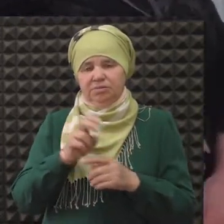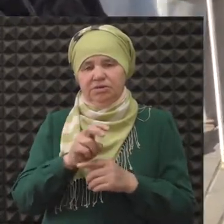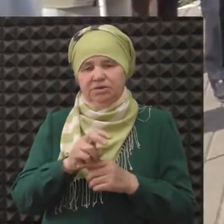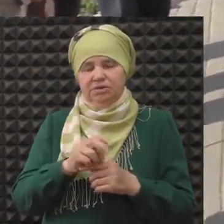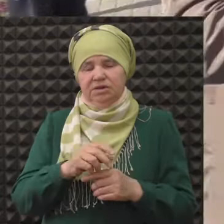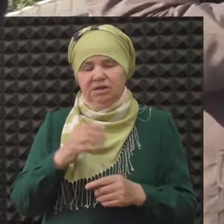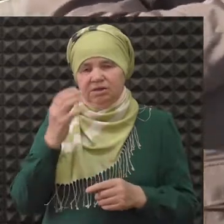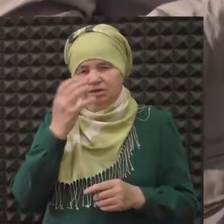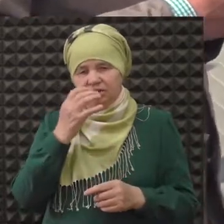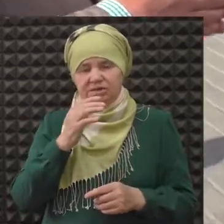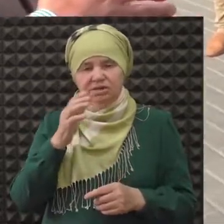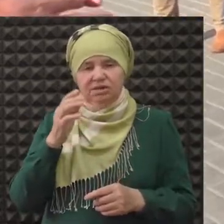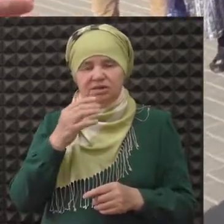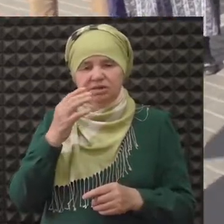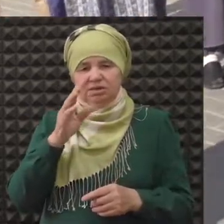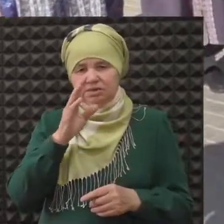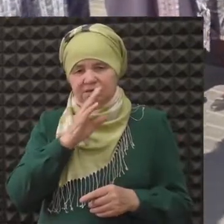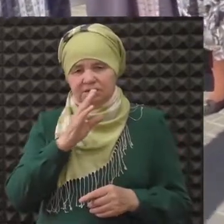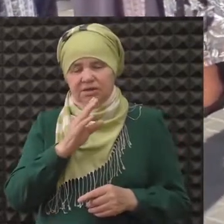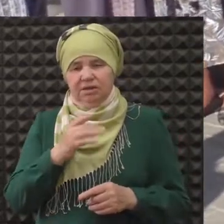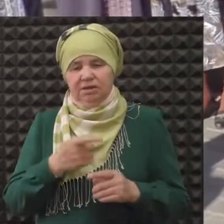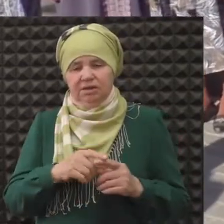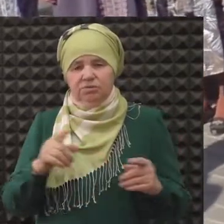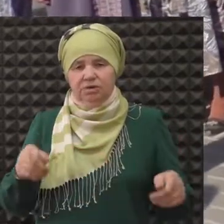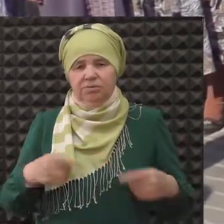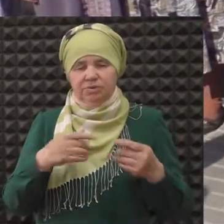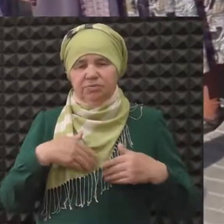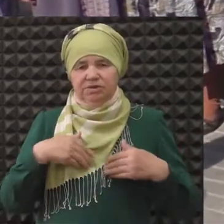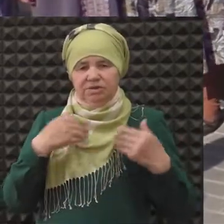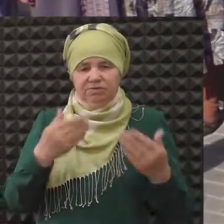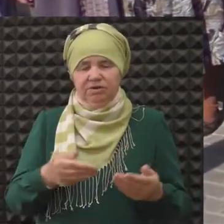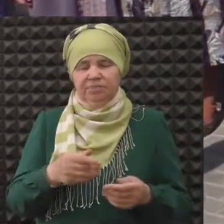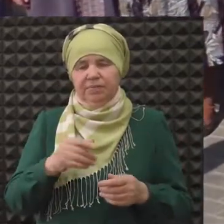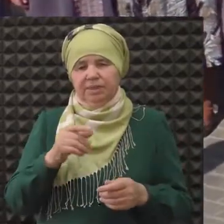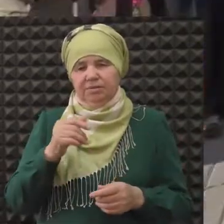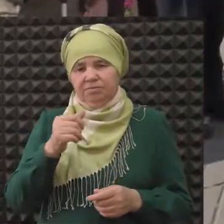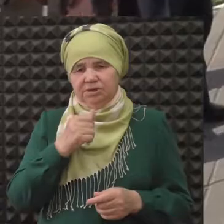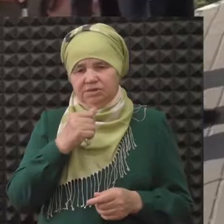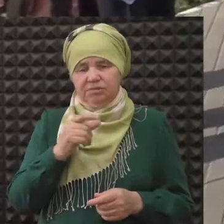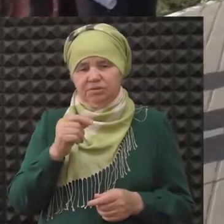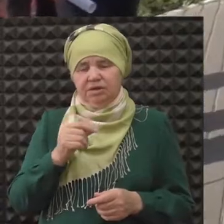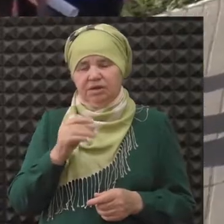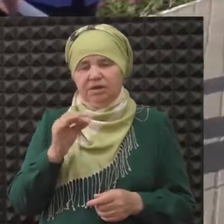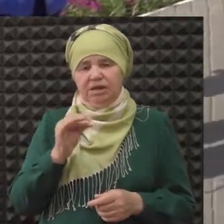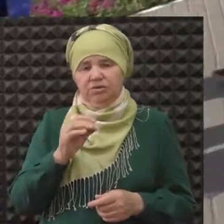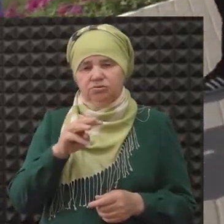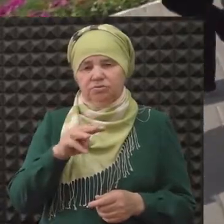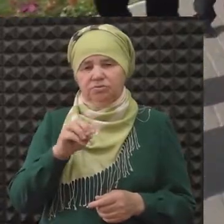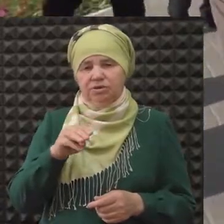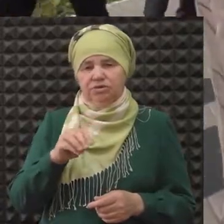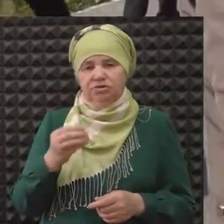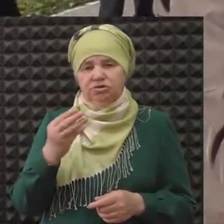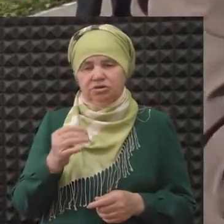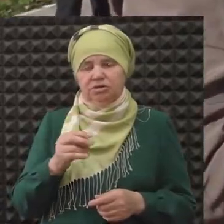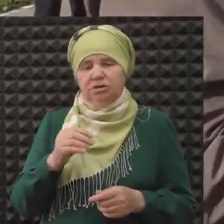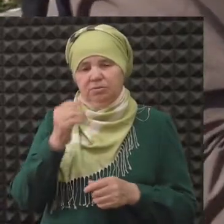незрячими и слабовидящими людьми, которые приехали на реабилитацию, и поздравил их с наступлением Рамадана. Ильсур Медшин рассказал о проводимой в